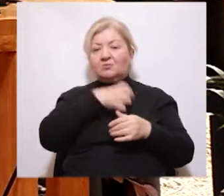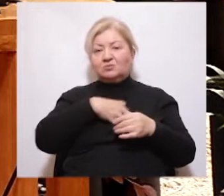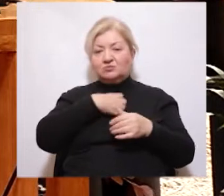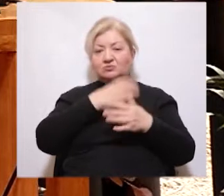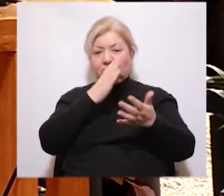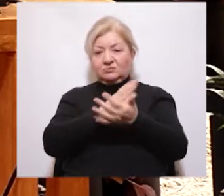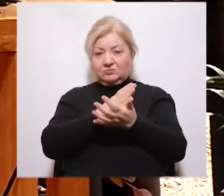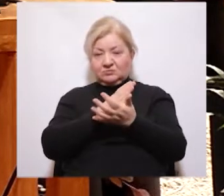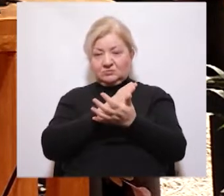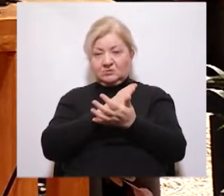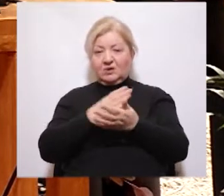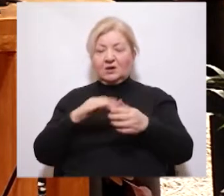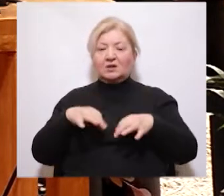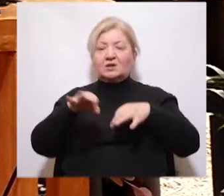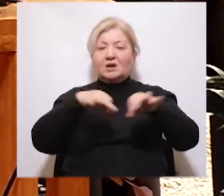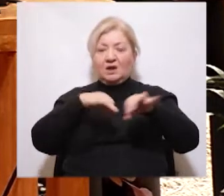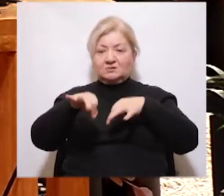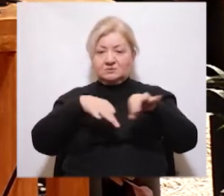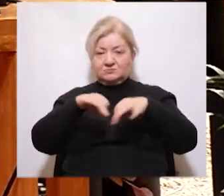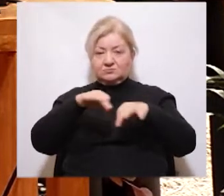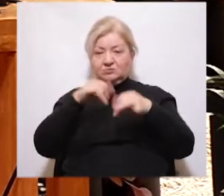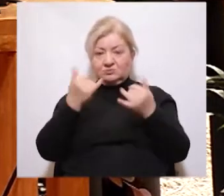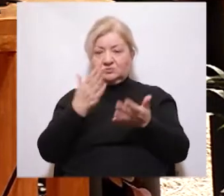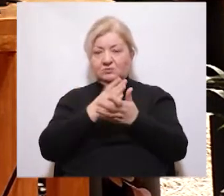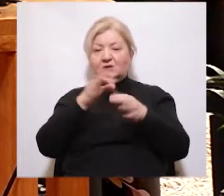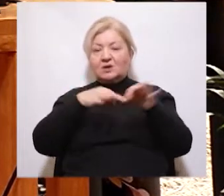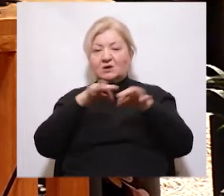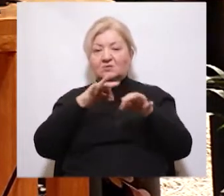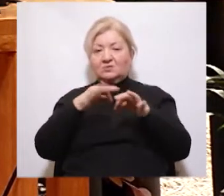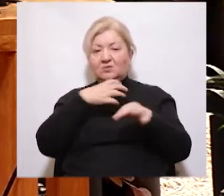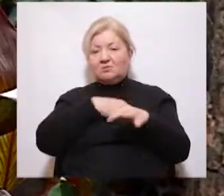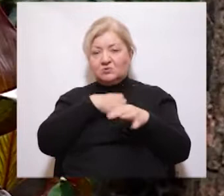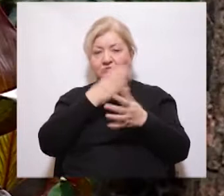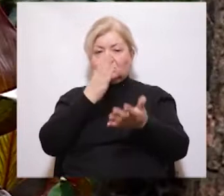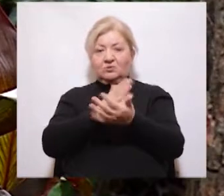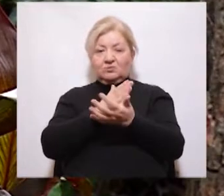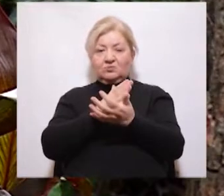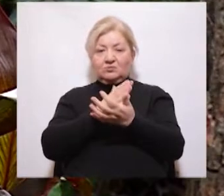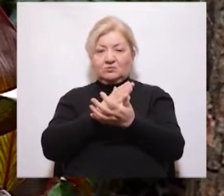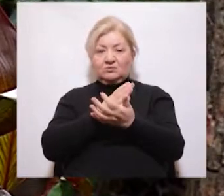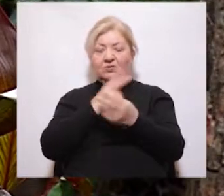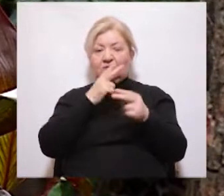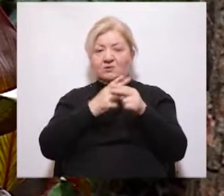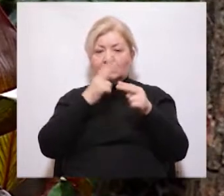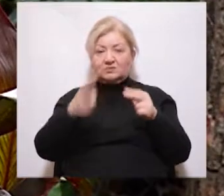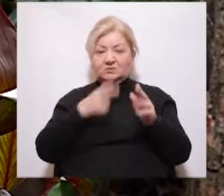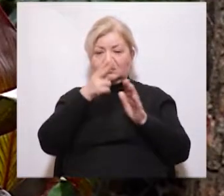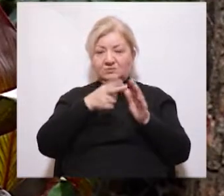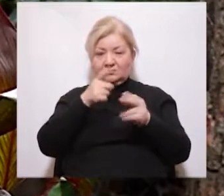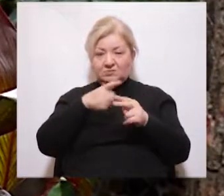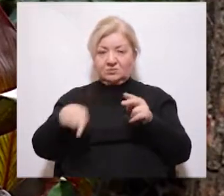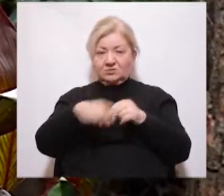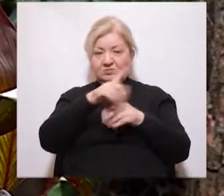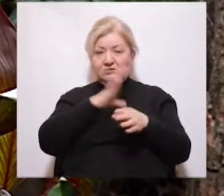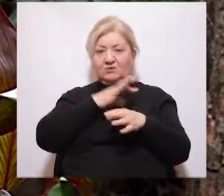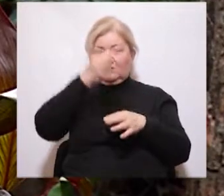ეკონომიკის უმნიშვნელოვანესი დარგი ეს გახლავთ ტრანსპორტი, რომელზეც დღეს ჩვენ ვისაუბრებთ. ტრანსპორტიდან უმნიშვნელოვანესი არის სარკინიგზო